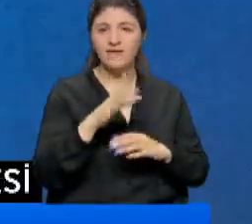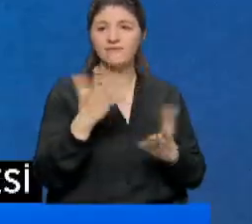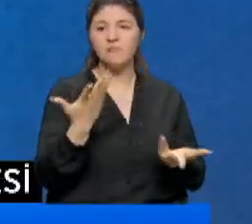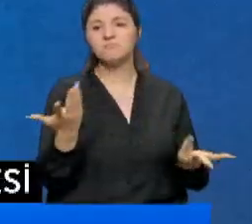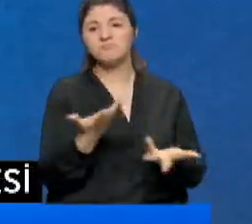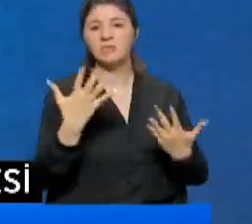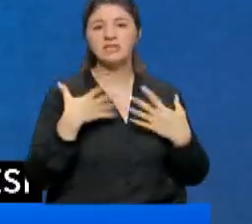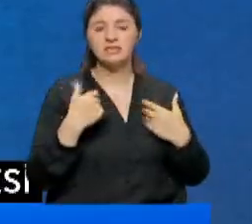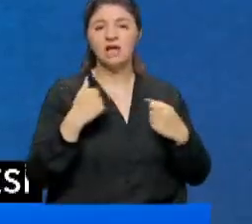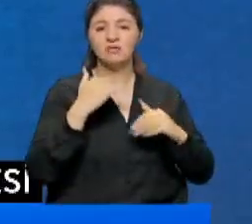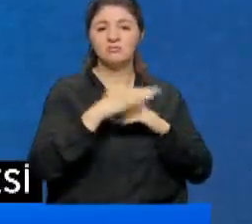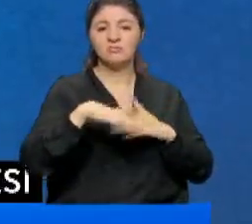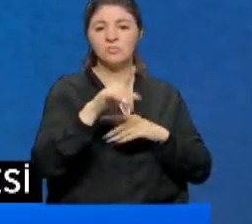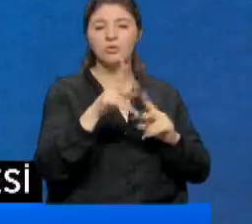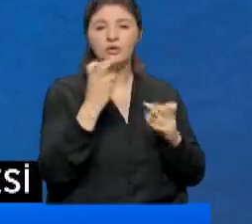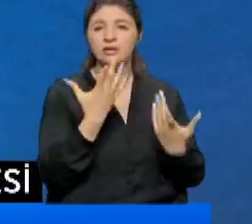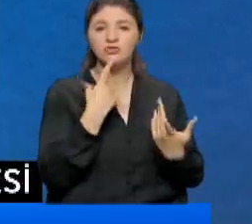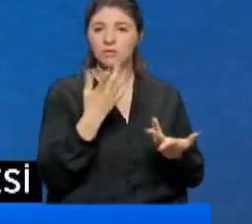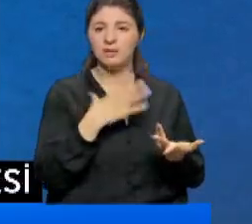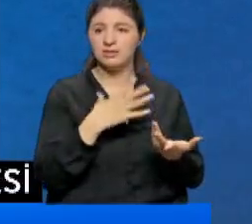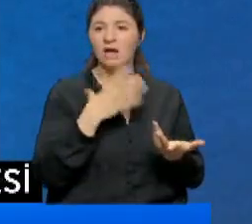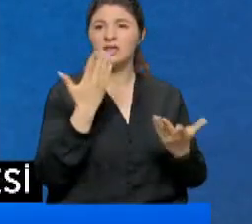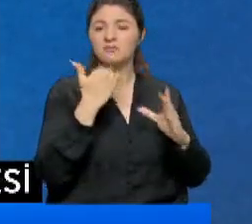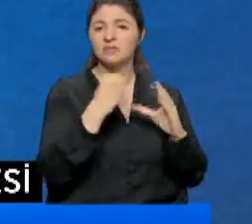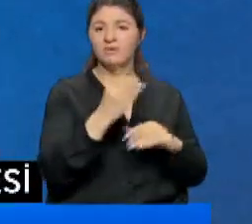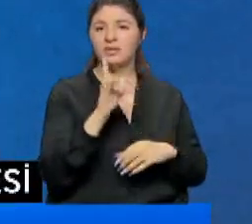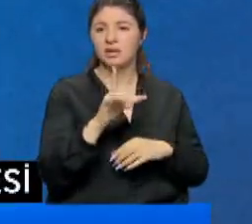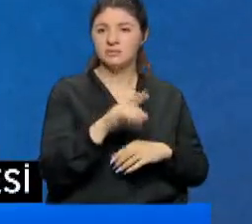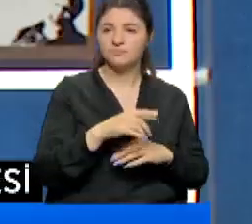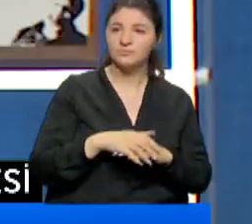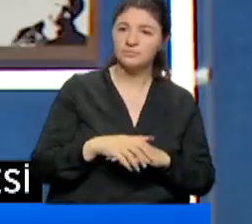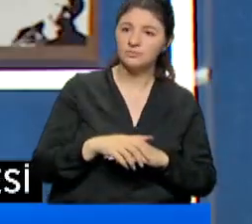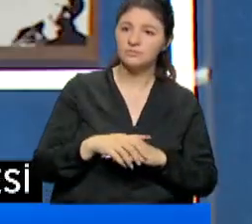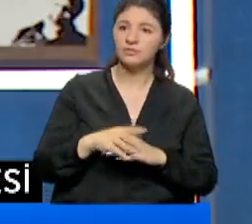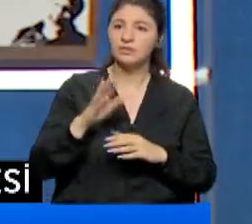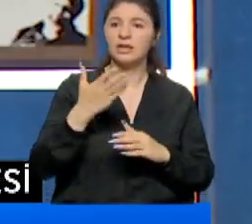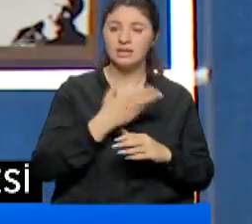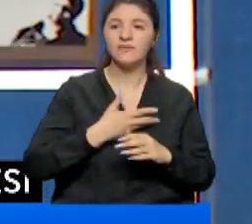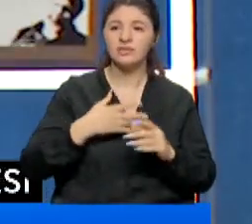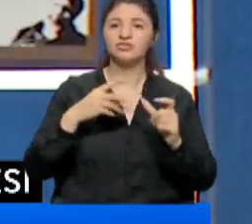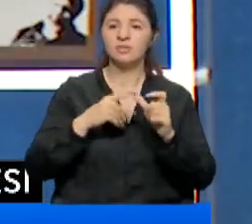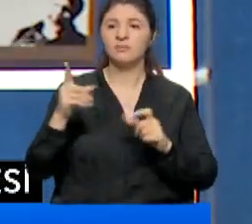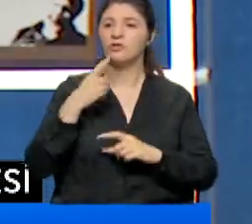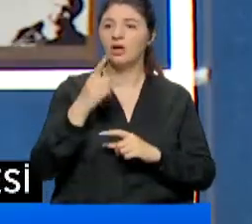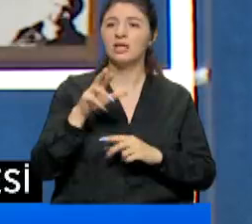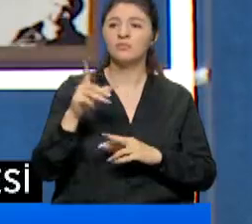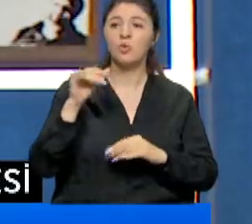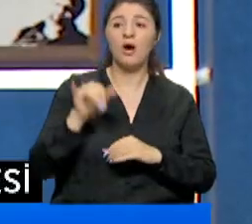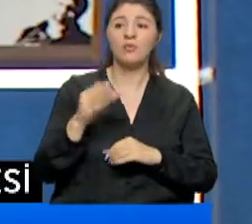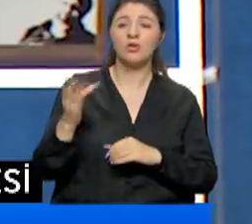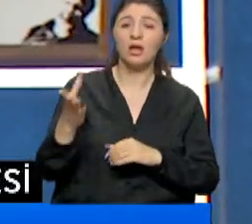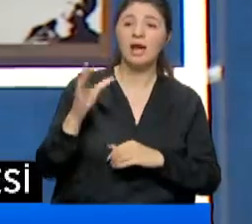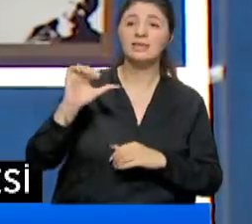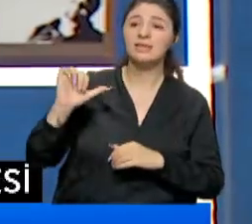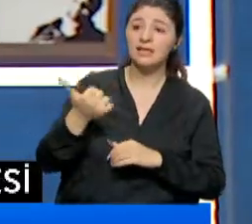veya sağlık camiasına bu konuda neler söylemek hangi mesajları vermek lazım sevgili Şebnem de birlikte çok haklı